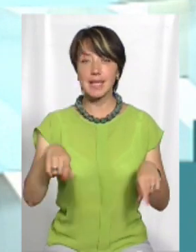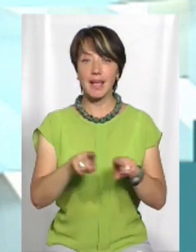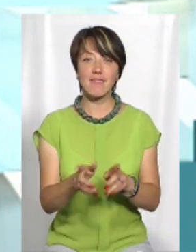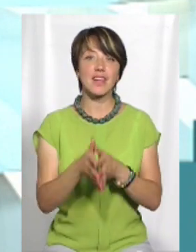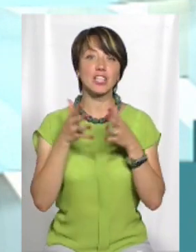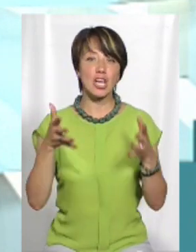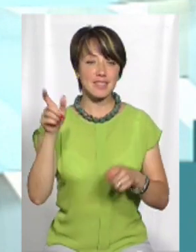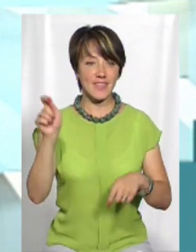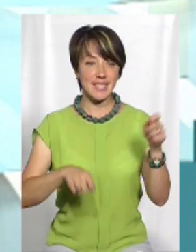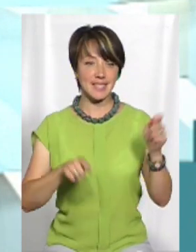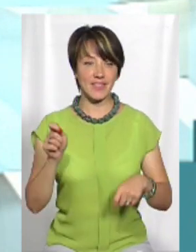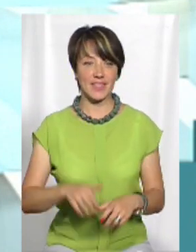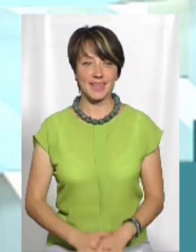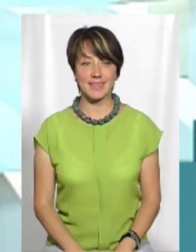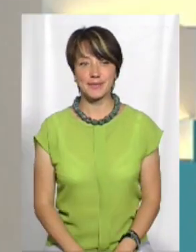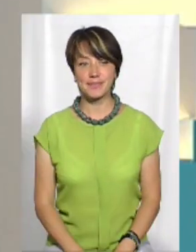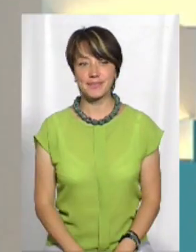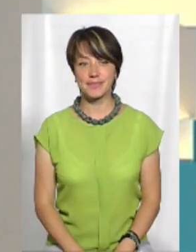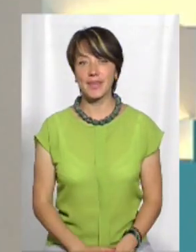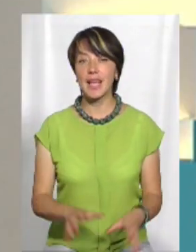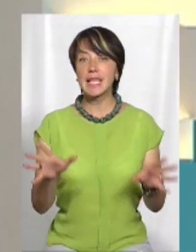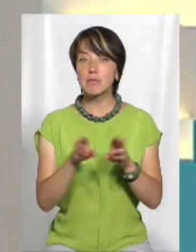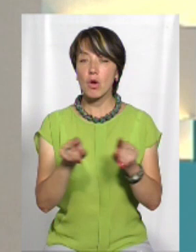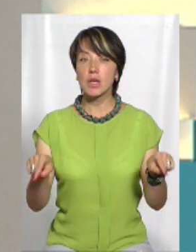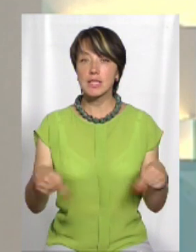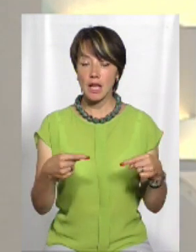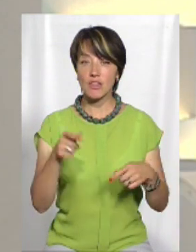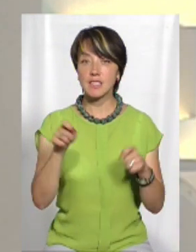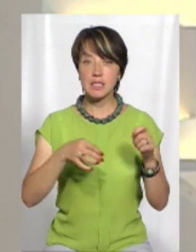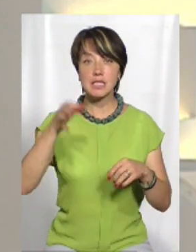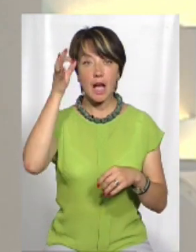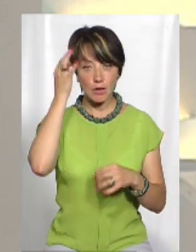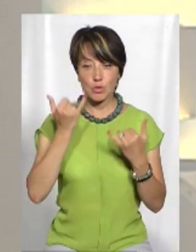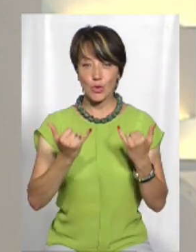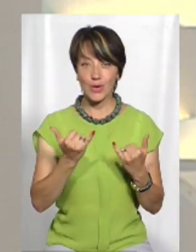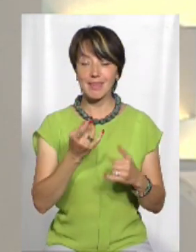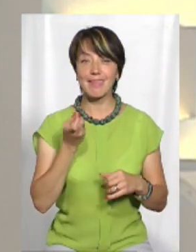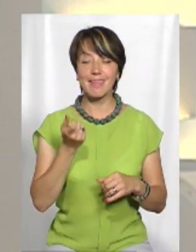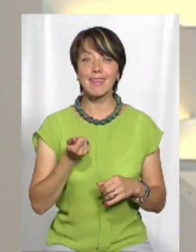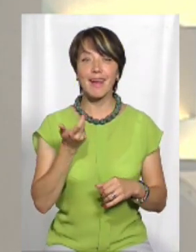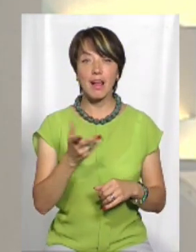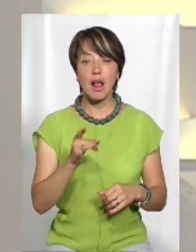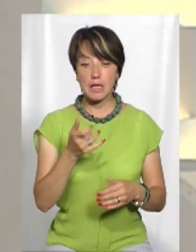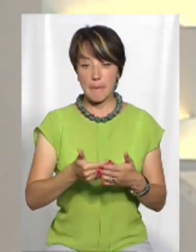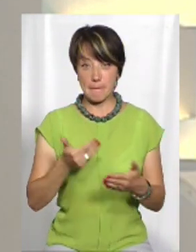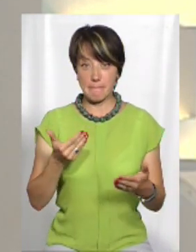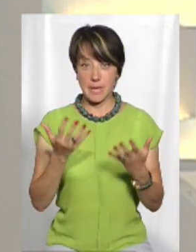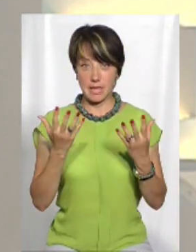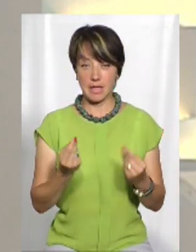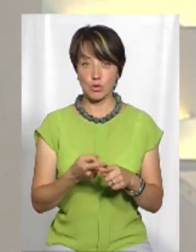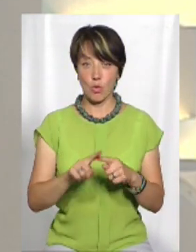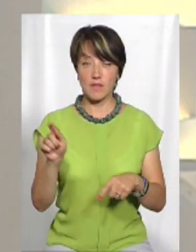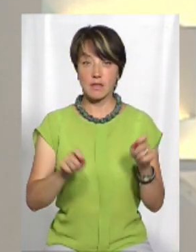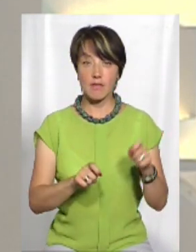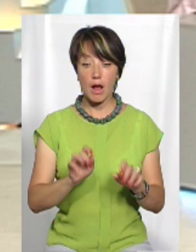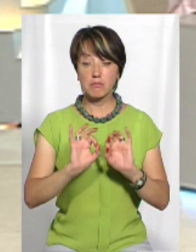такий величезний фестиваль. От співорганізатор фестивалю Юрій Доценко, згадуємо вже сьогодні кілька разів, от у переддень цього дійства